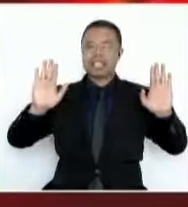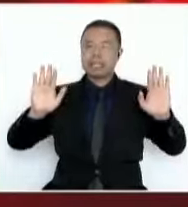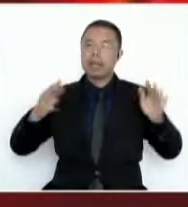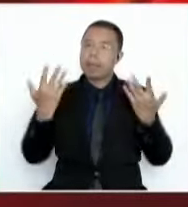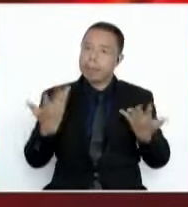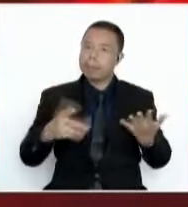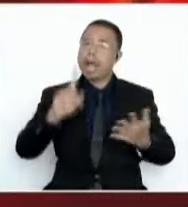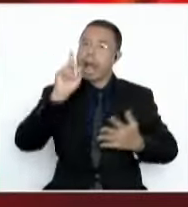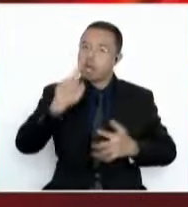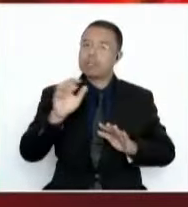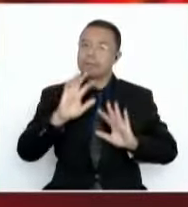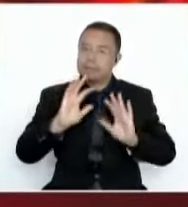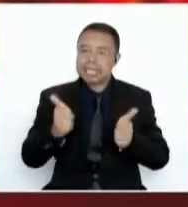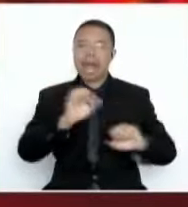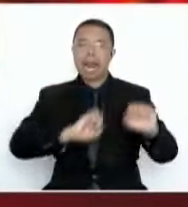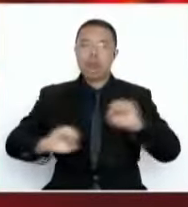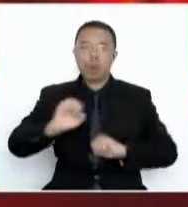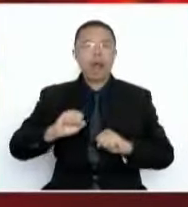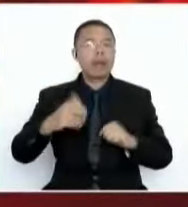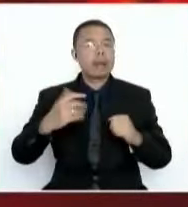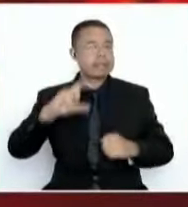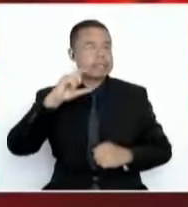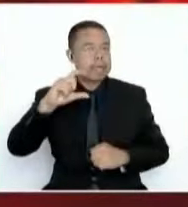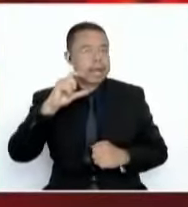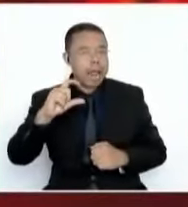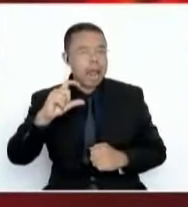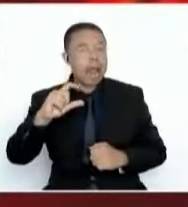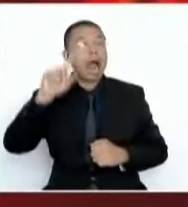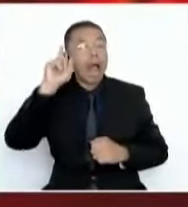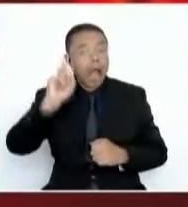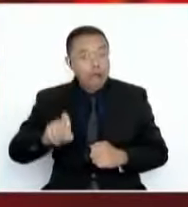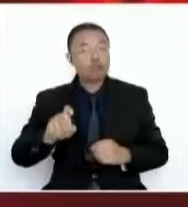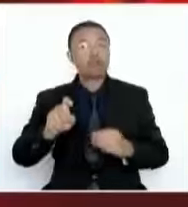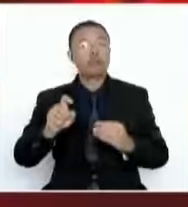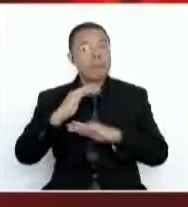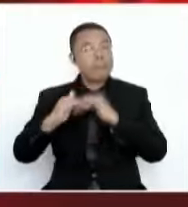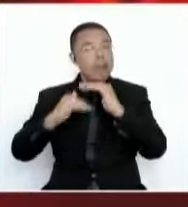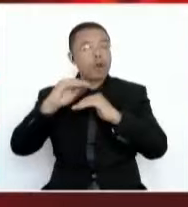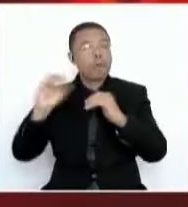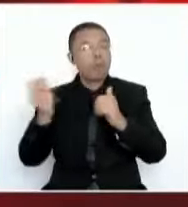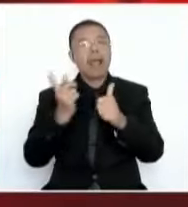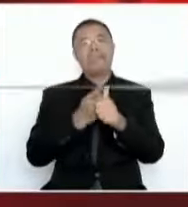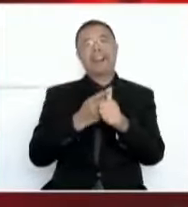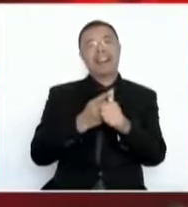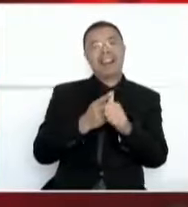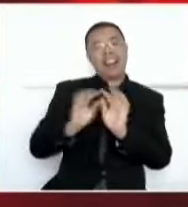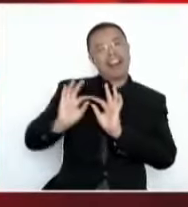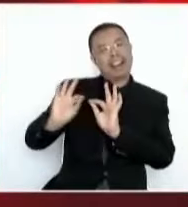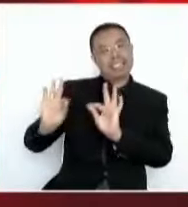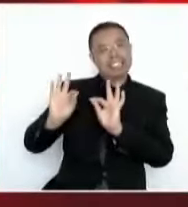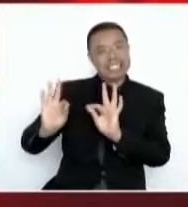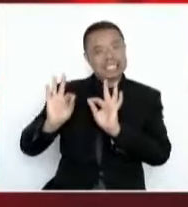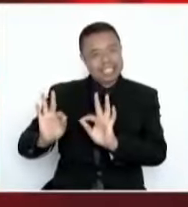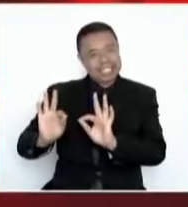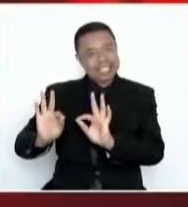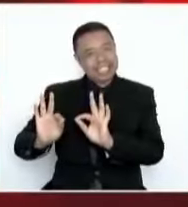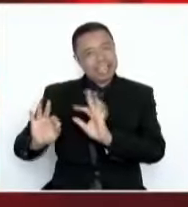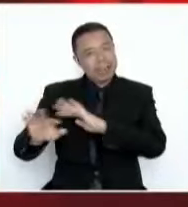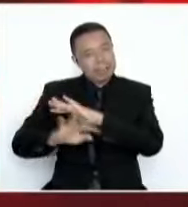dijalankan itu adalah dengan ee membangun dari sejak dini jadi pendidikan